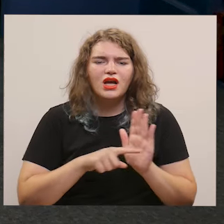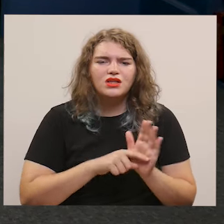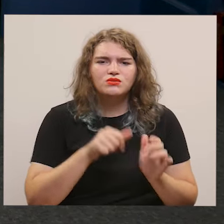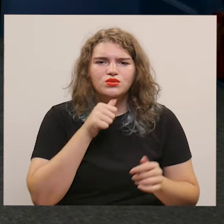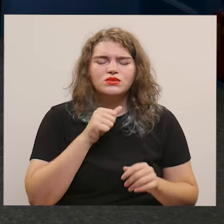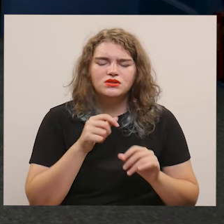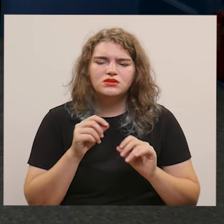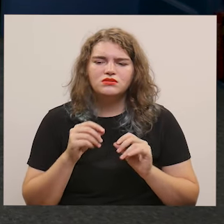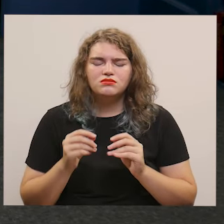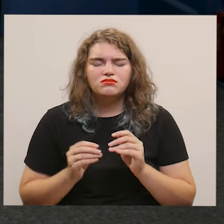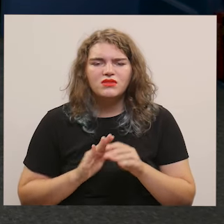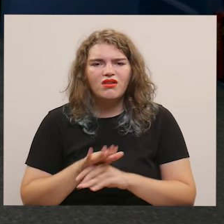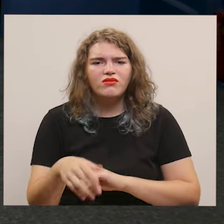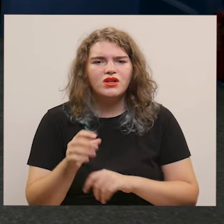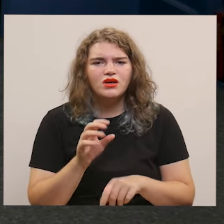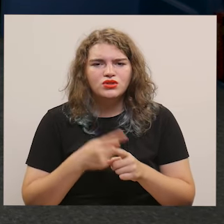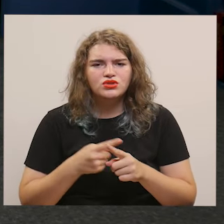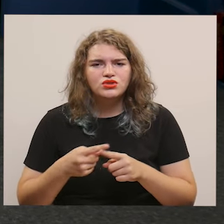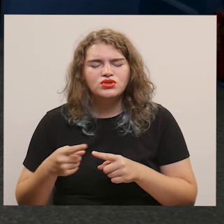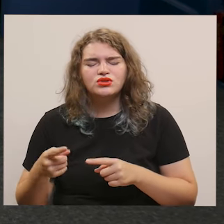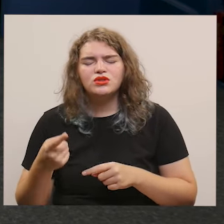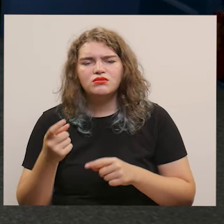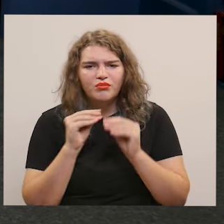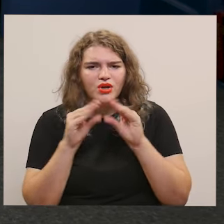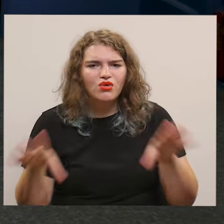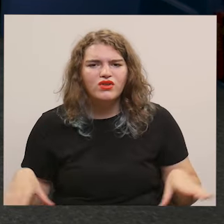să devină o binecuvântare, să nu rămână un blestem.